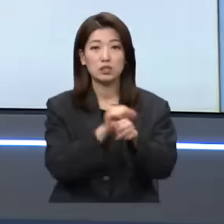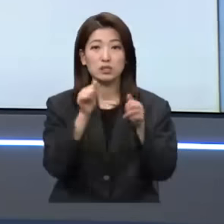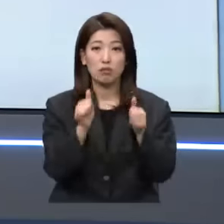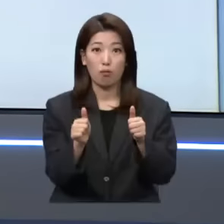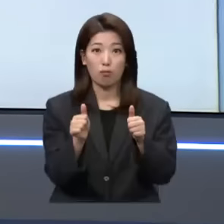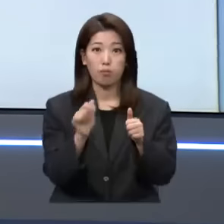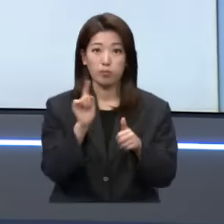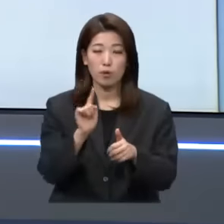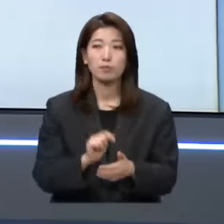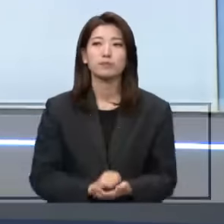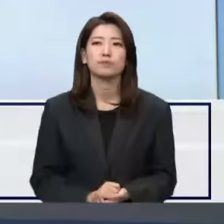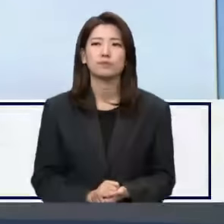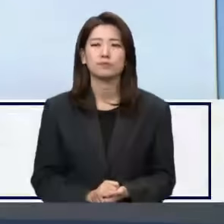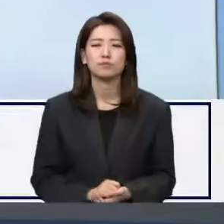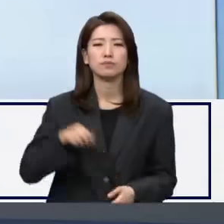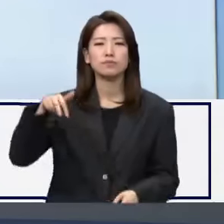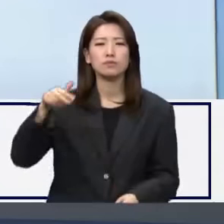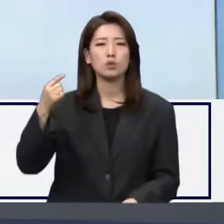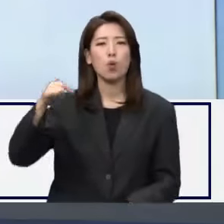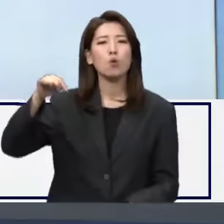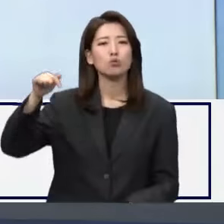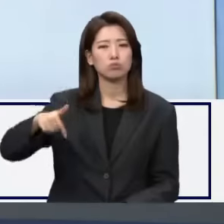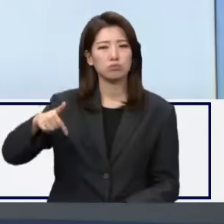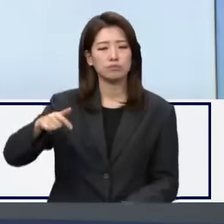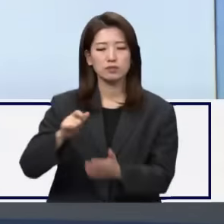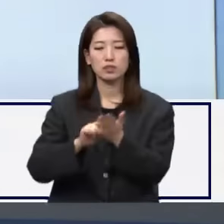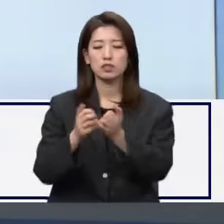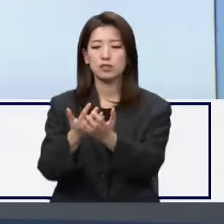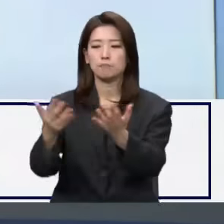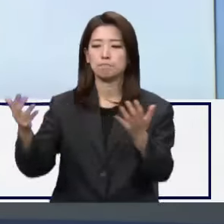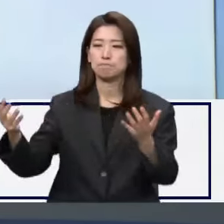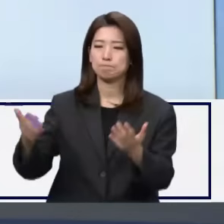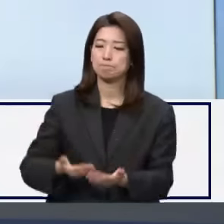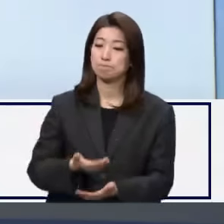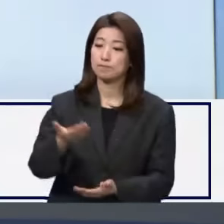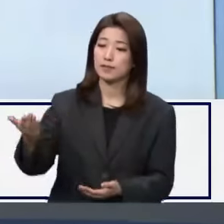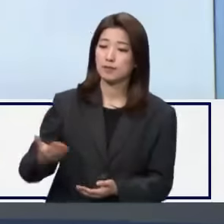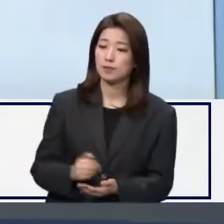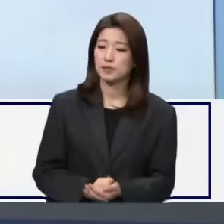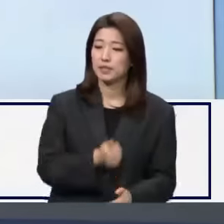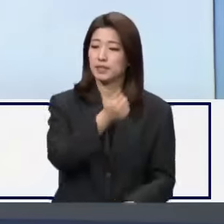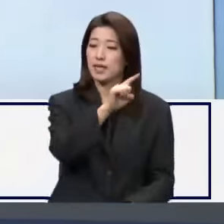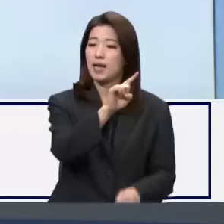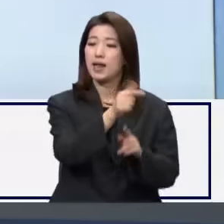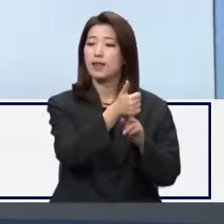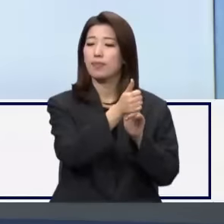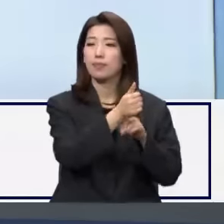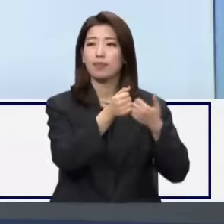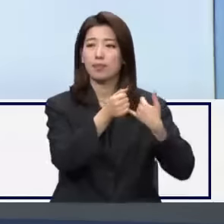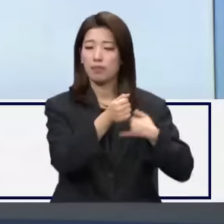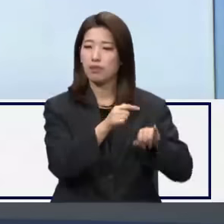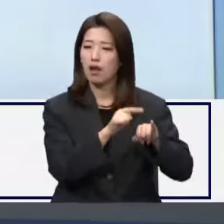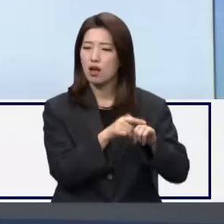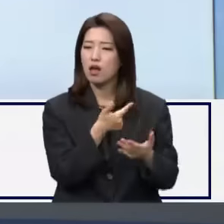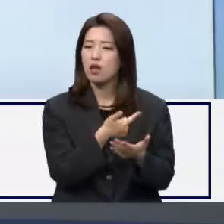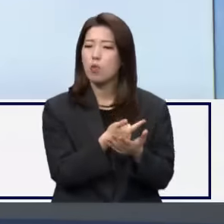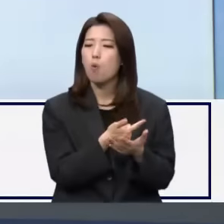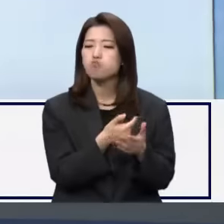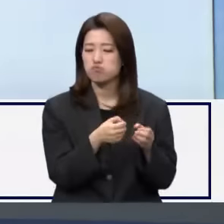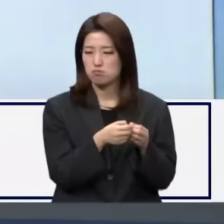논문 대필 의혹 특검여 정부 겨냥했다라는 겁니다 어제 조국 대표죠 이제 조국